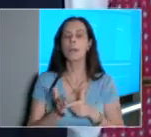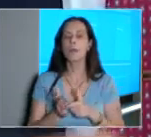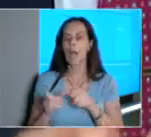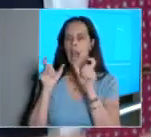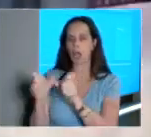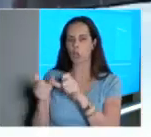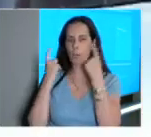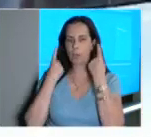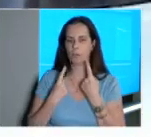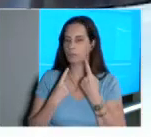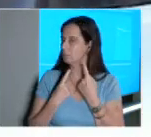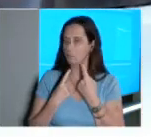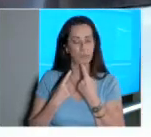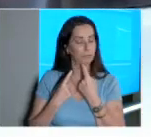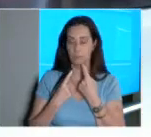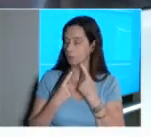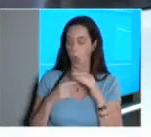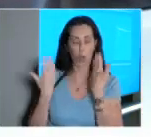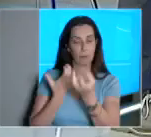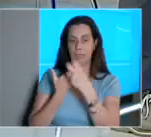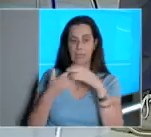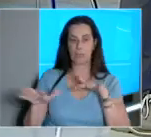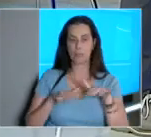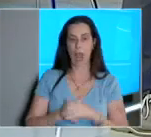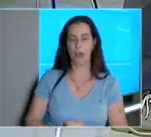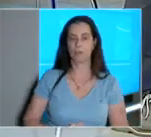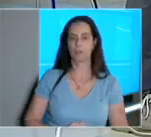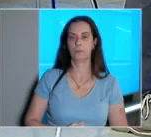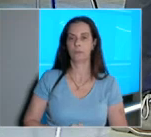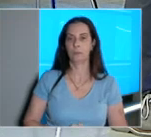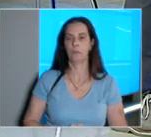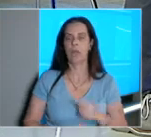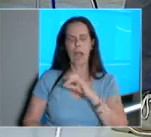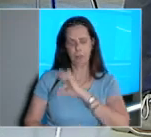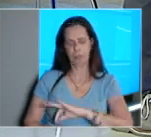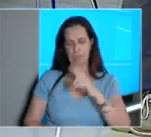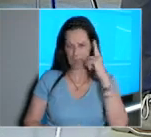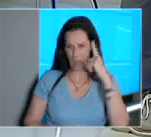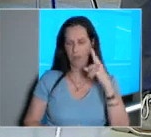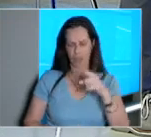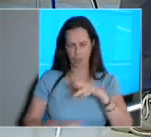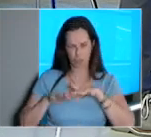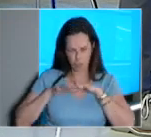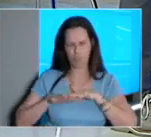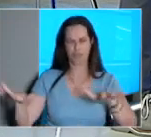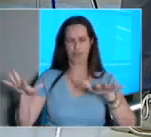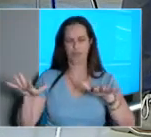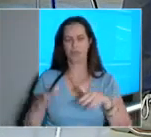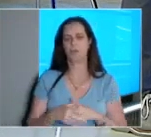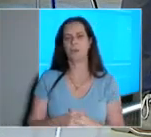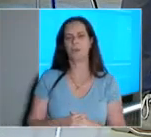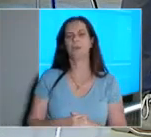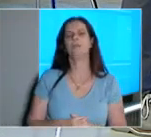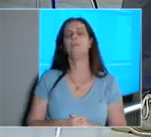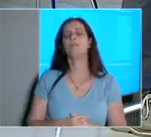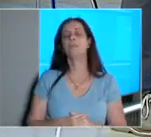את החרדים, לא לתת להם להיכנס לממשלה. אז כמו שאמרנו, הוא ידע טוב מאוד שהסרטון הזה הולך ככה להשתלט על סדר